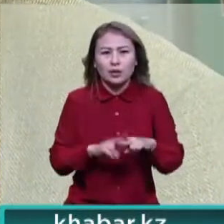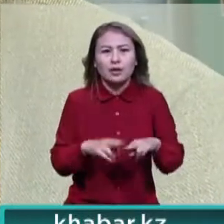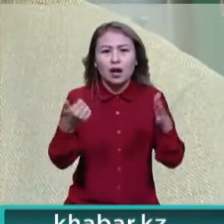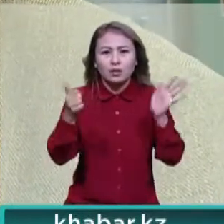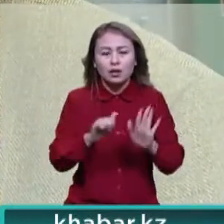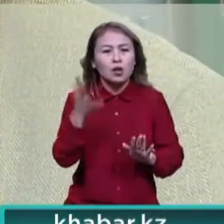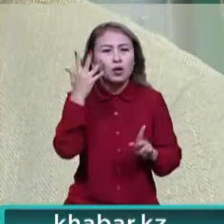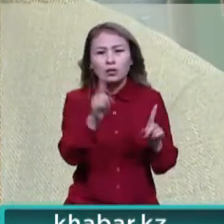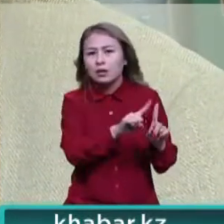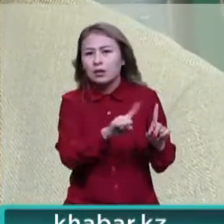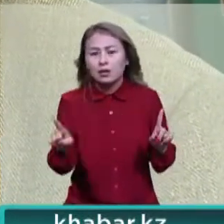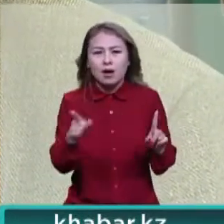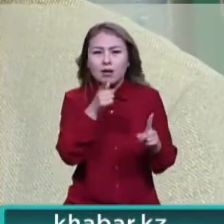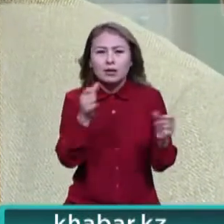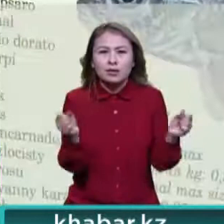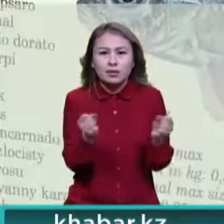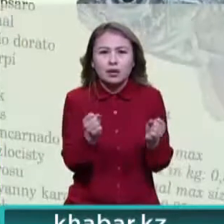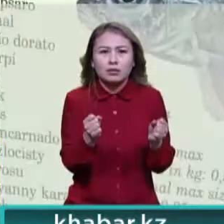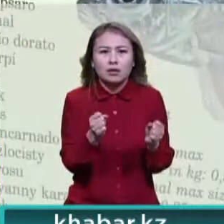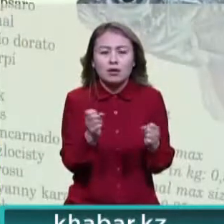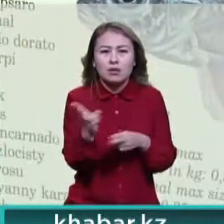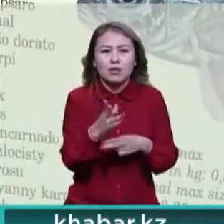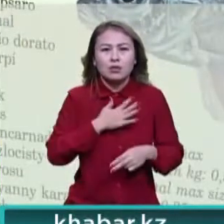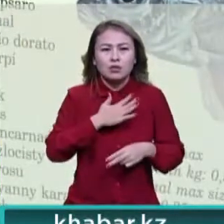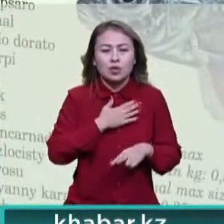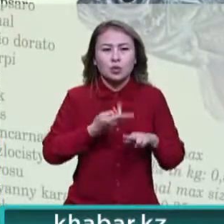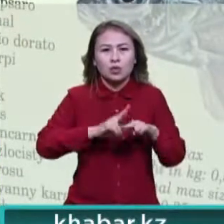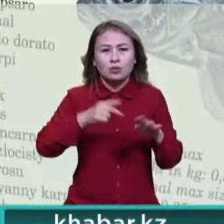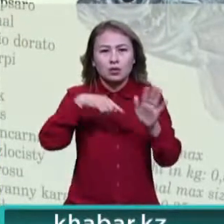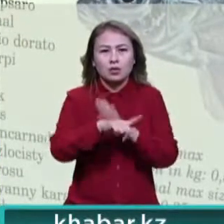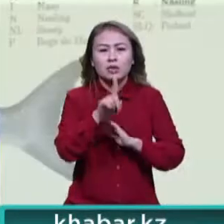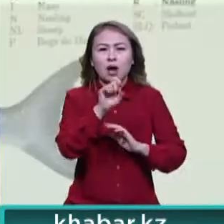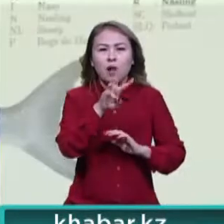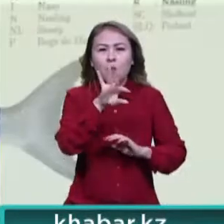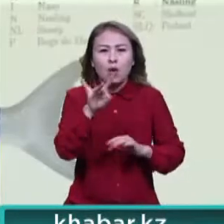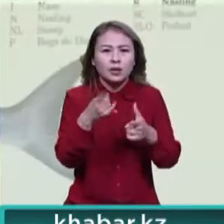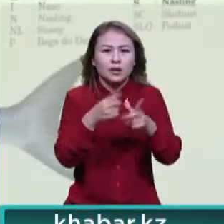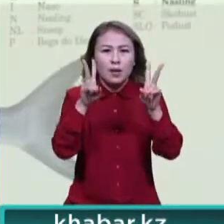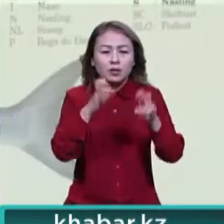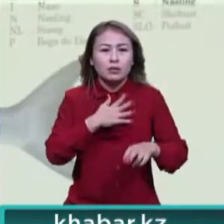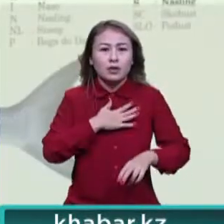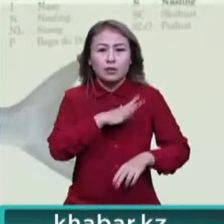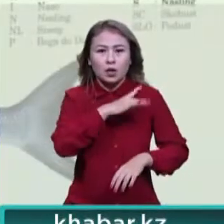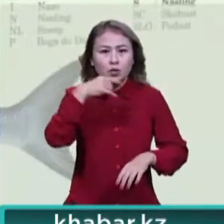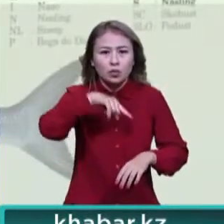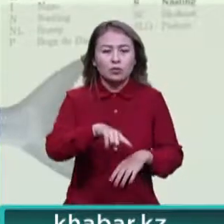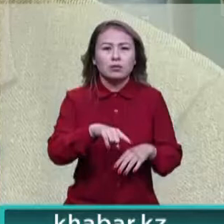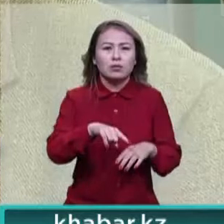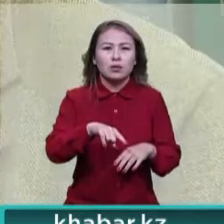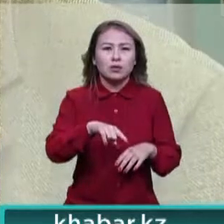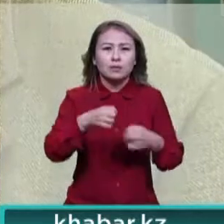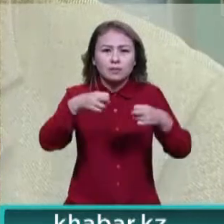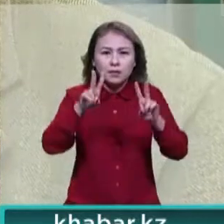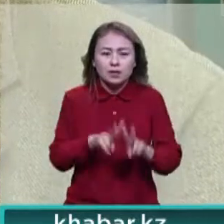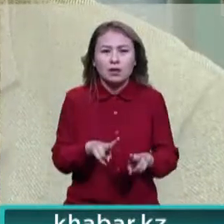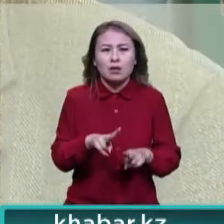бойы ұзақ қыста балық тұншығады. Сол балық тұншығады, оны замор дейміз. Сол тұншықпас үшін көлге оттегі беру,